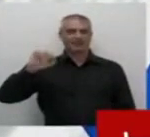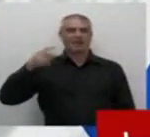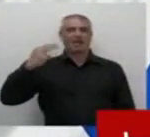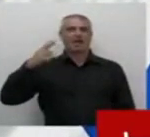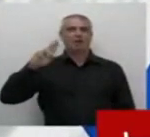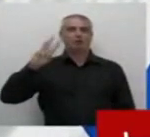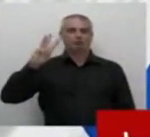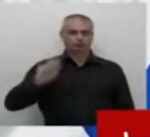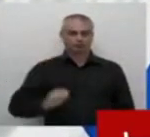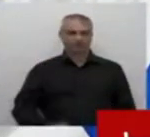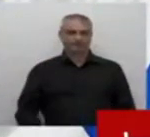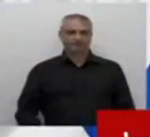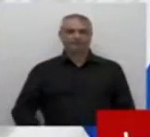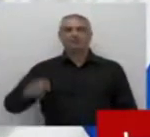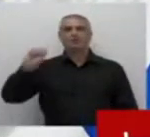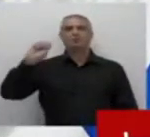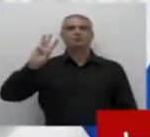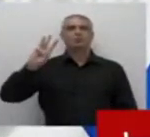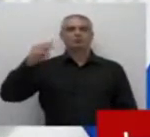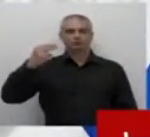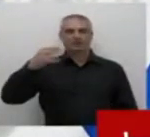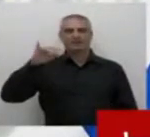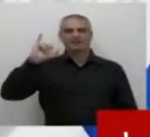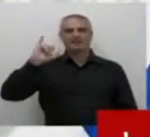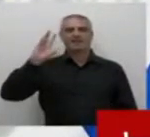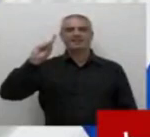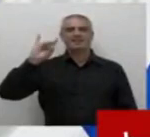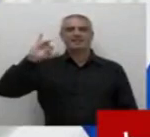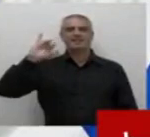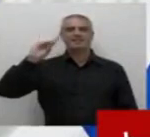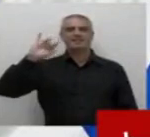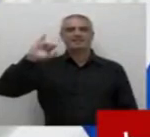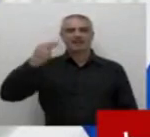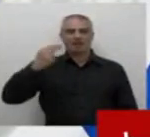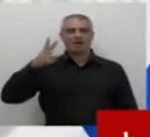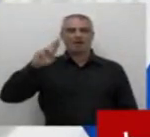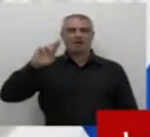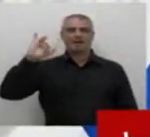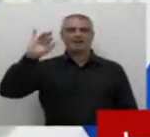وش وه يت ومشه